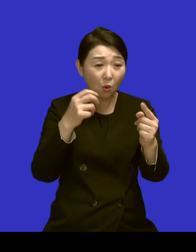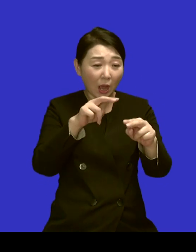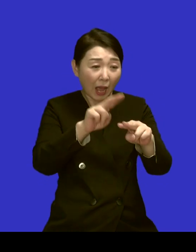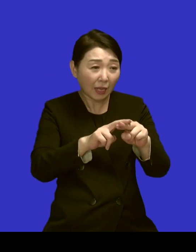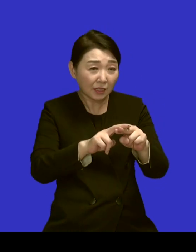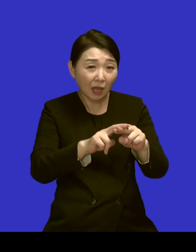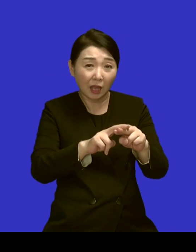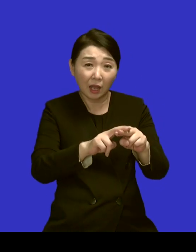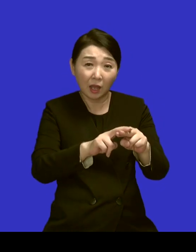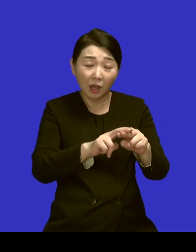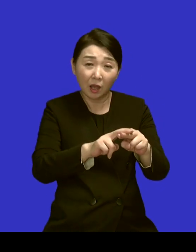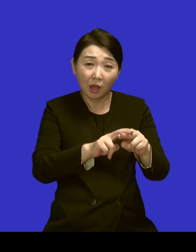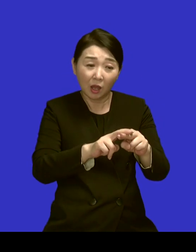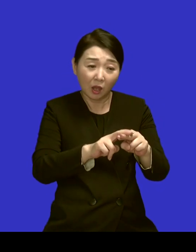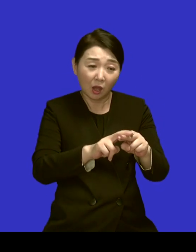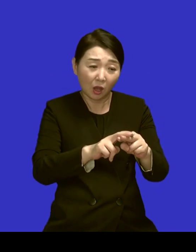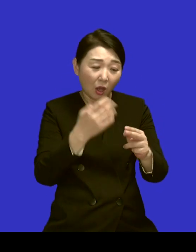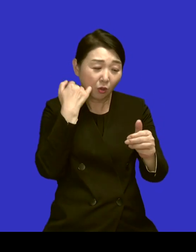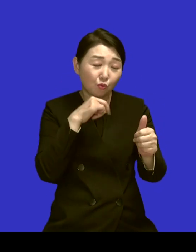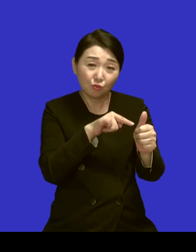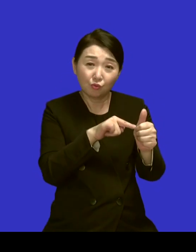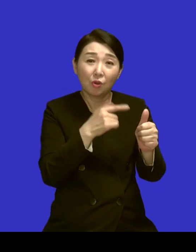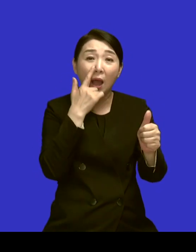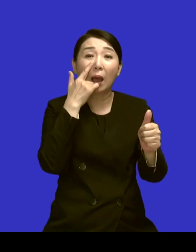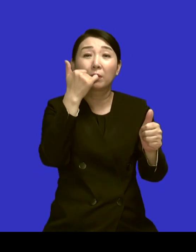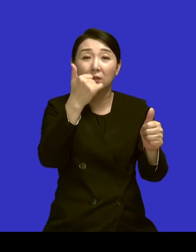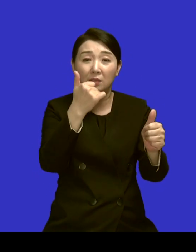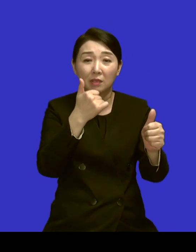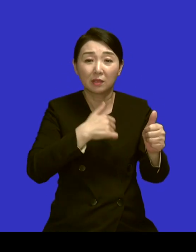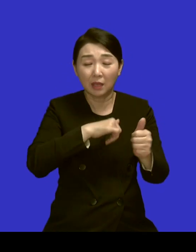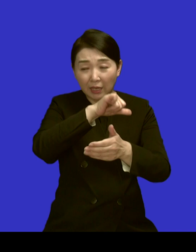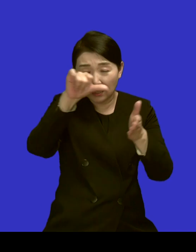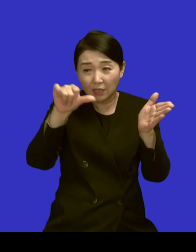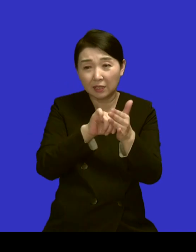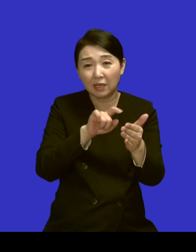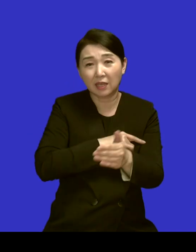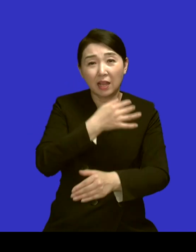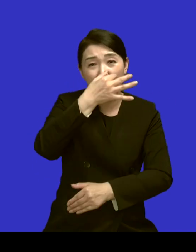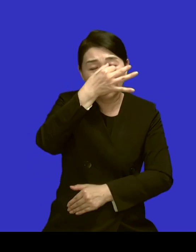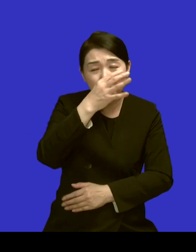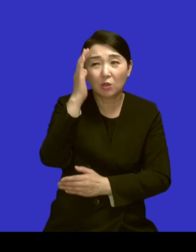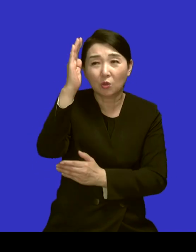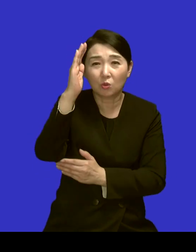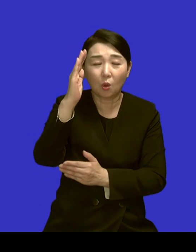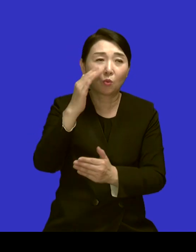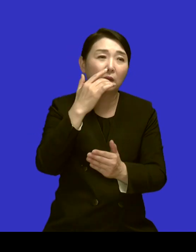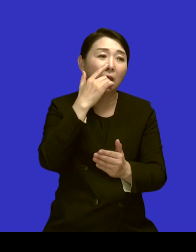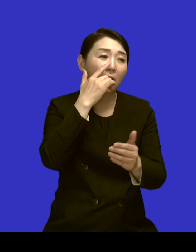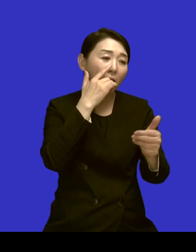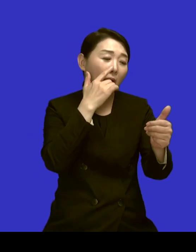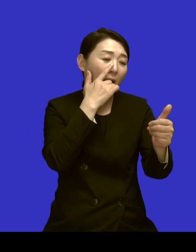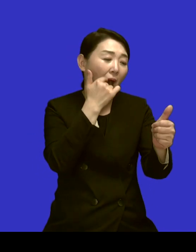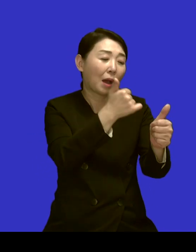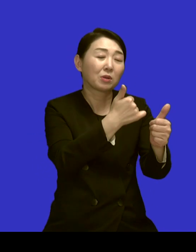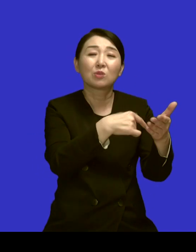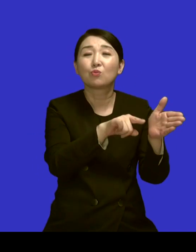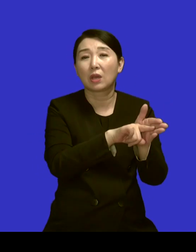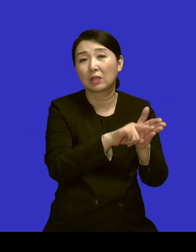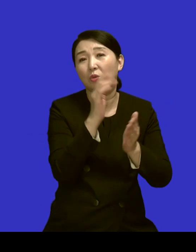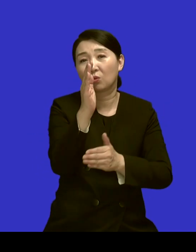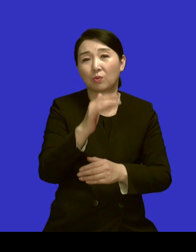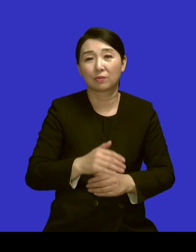거예요. 제 인생에서 진짜 최고 힘들었던 설교를 뽑으라고 한다면 저는 그 설교였을 것 같아요. 그렇죠. 아버지 앞에서.